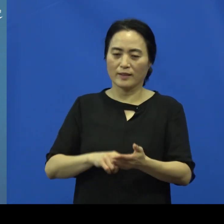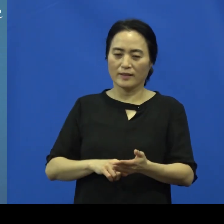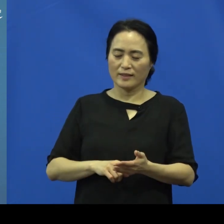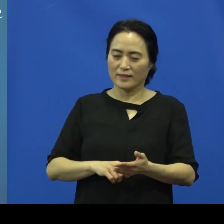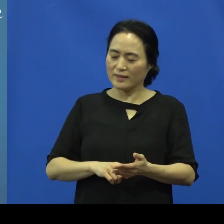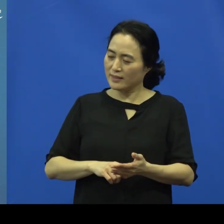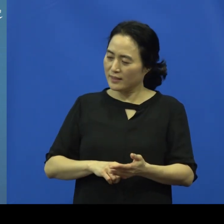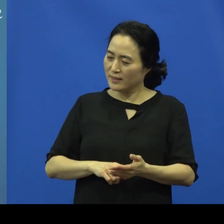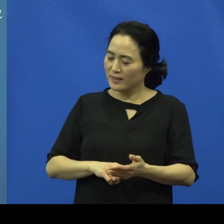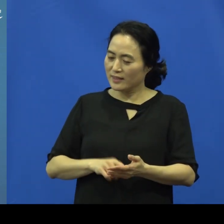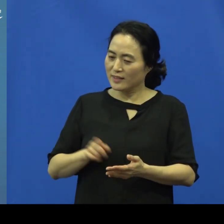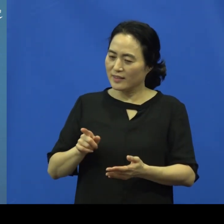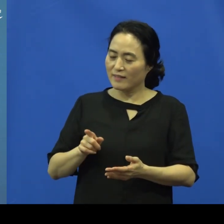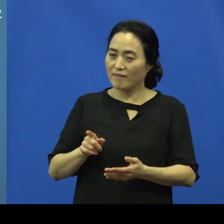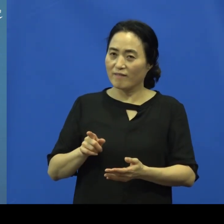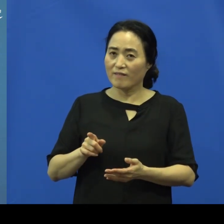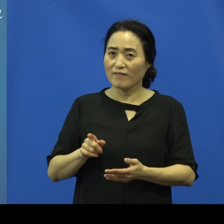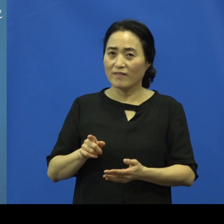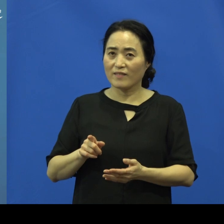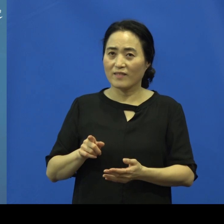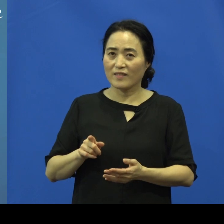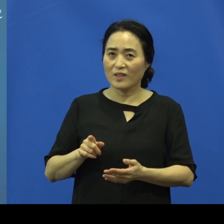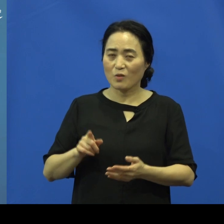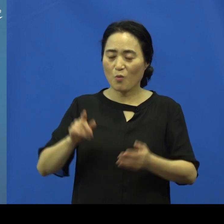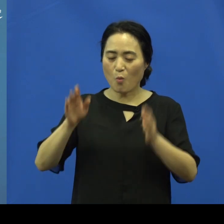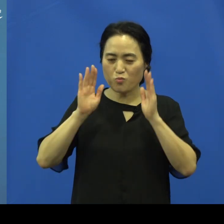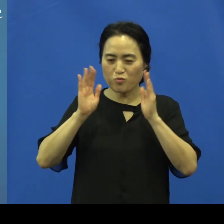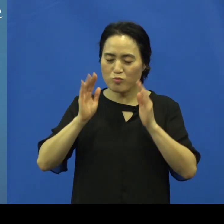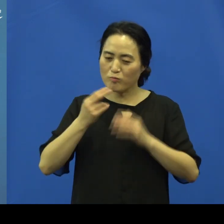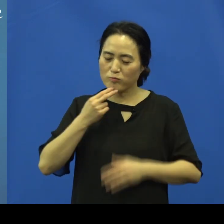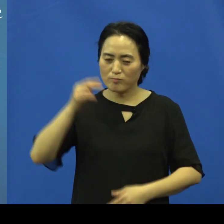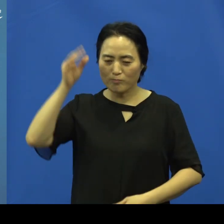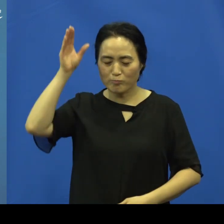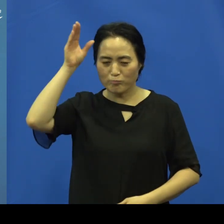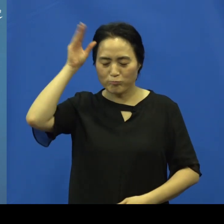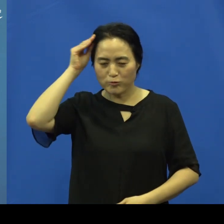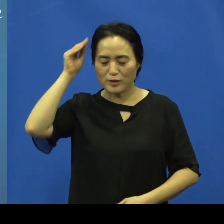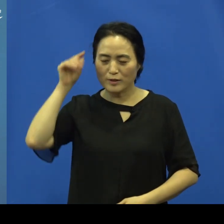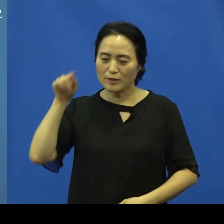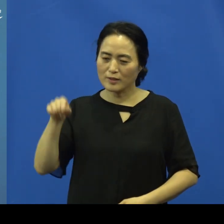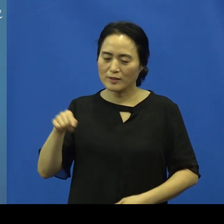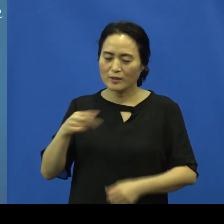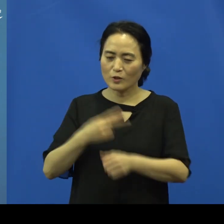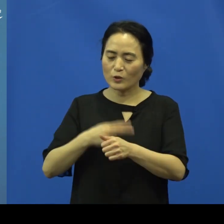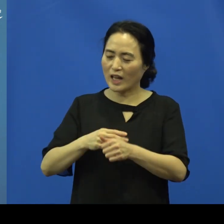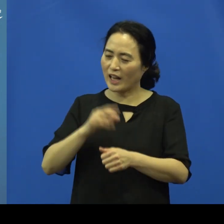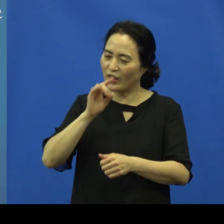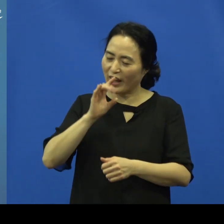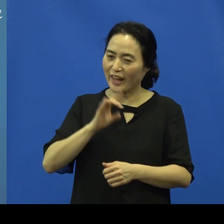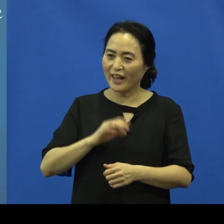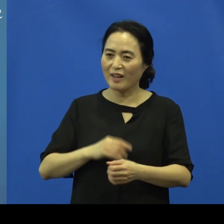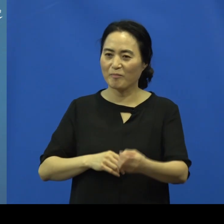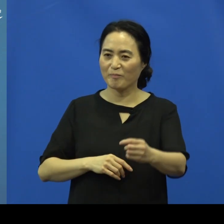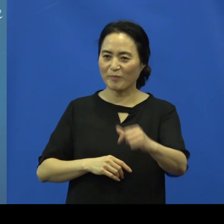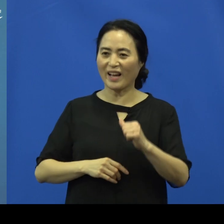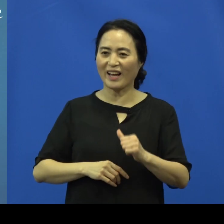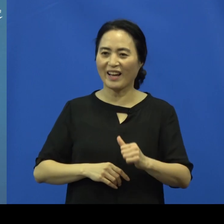무슨 교사할 것 같아 보이잖아. 무시해버렸어요. 교사 안 시켜주니까.